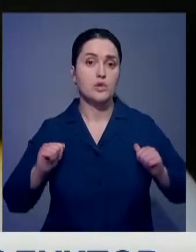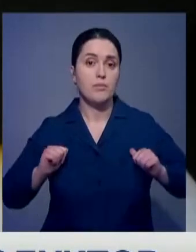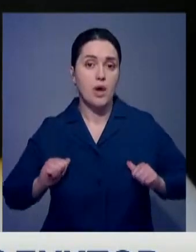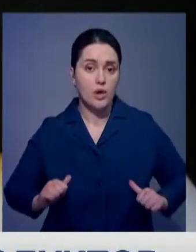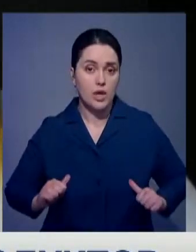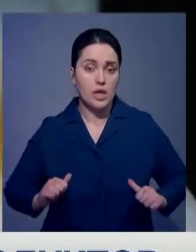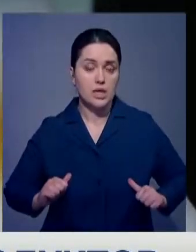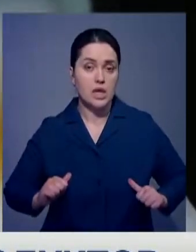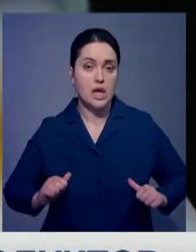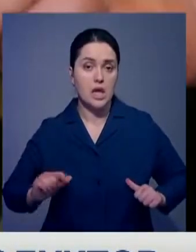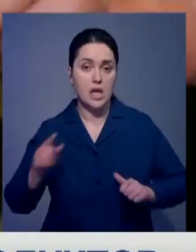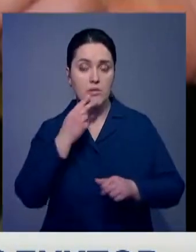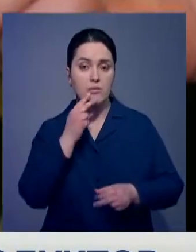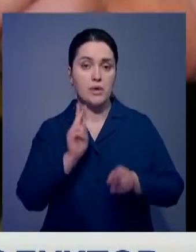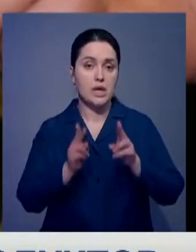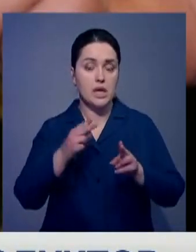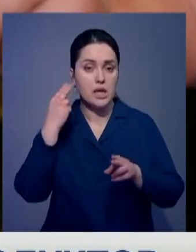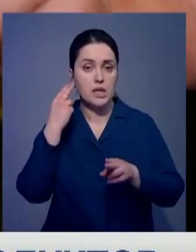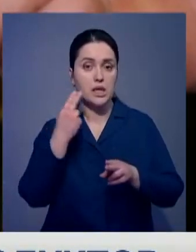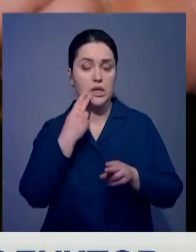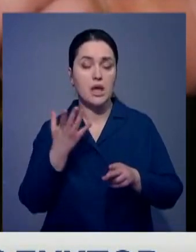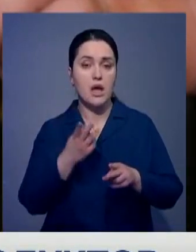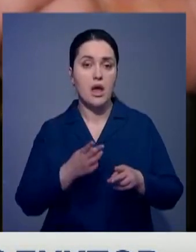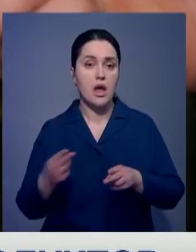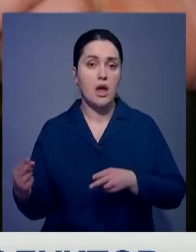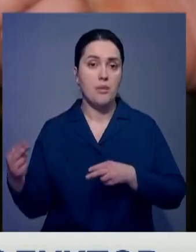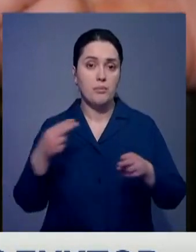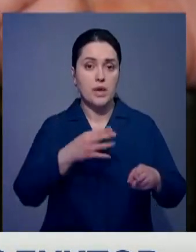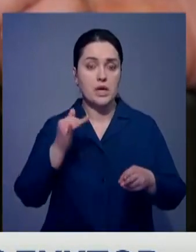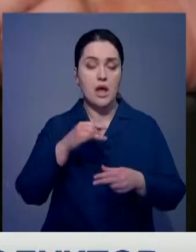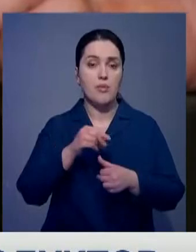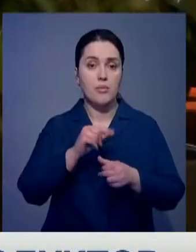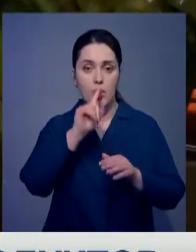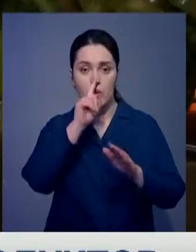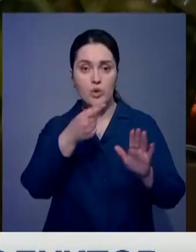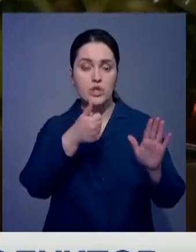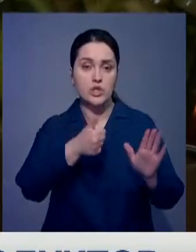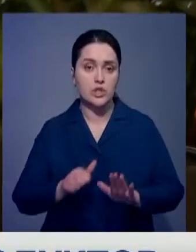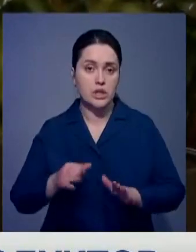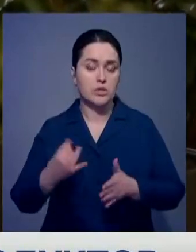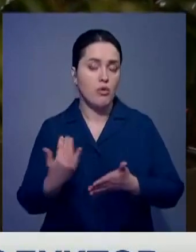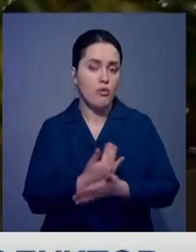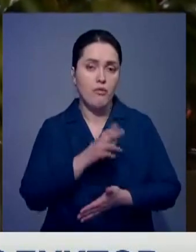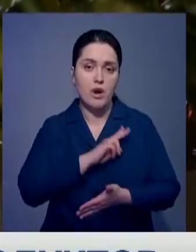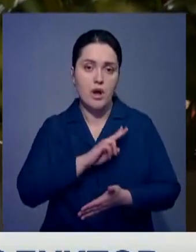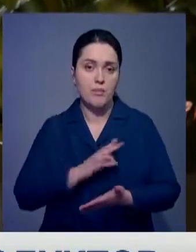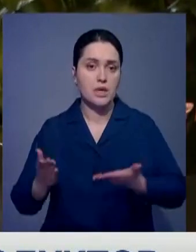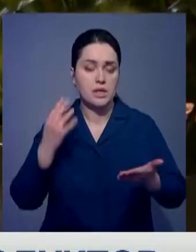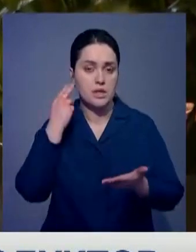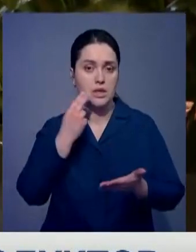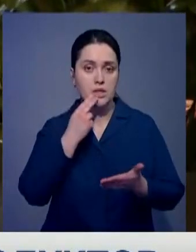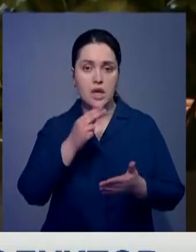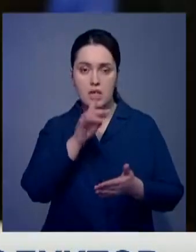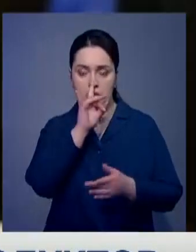гостей добавляет, что повара из Китая приехали в Армению примерно 1,5 года назад. И новых работников из-за рубежа он пока